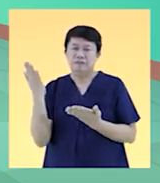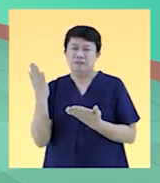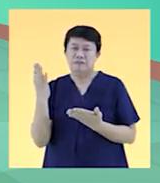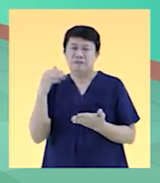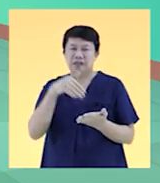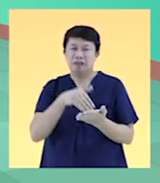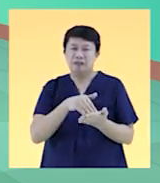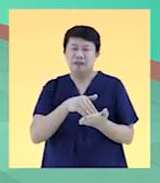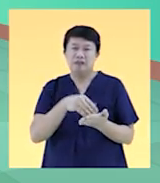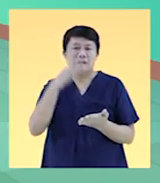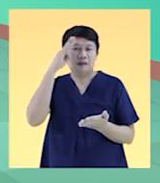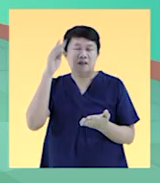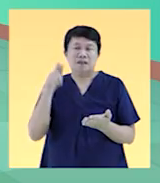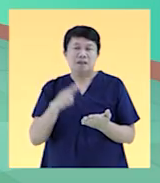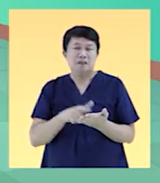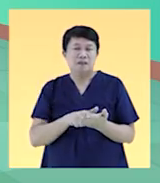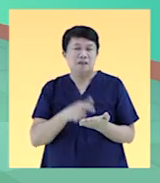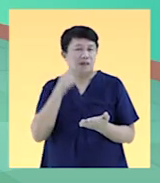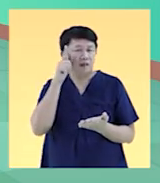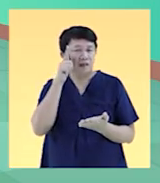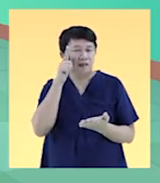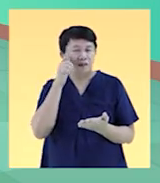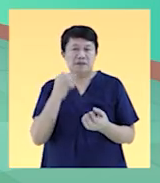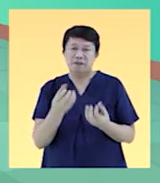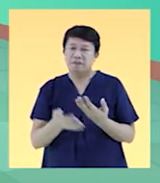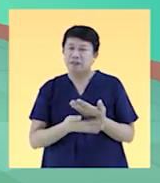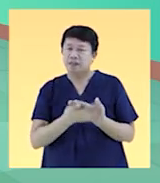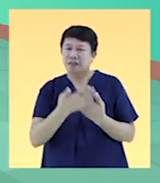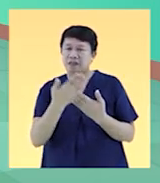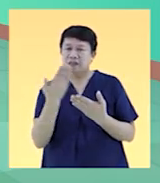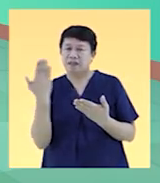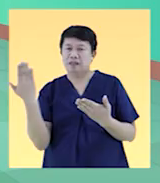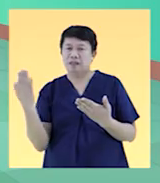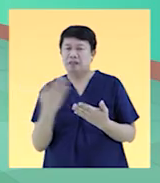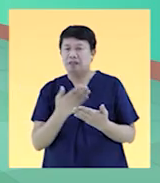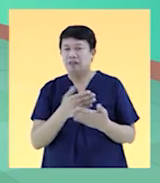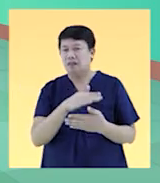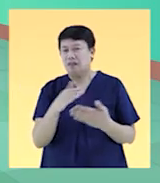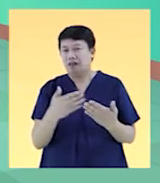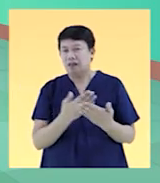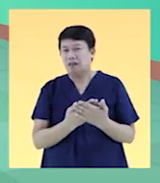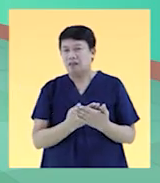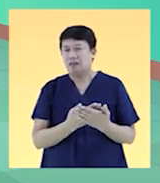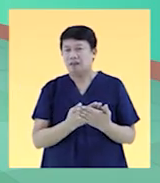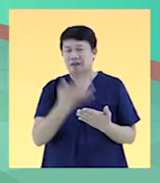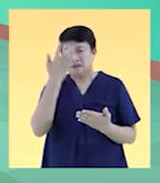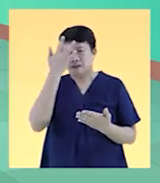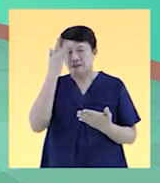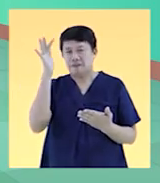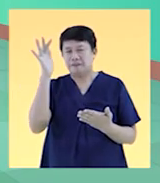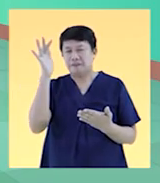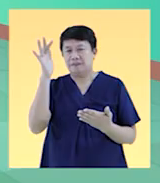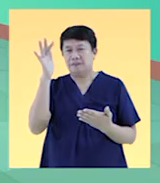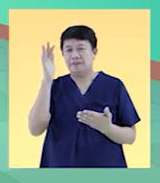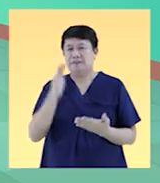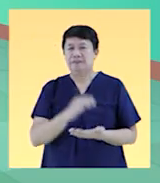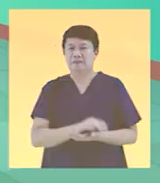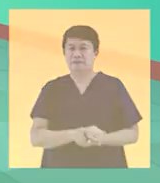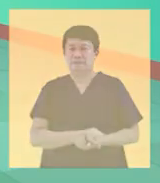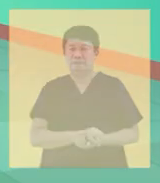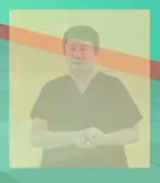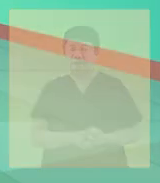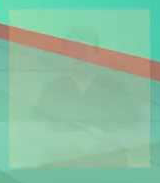Lino na nagsasabing madali ang lahat dito sa Mathalino.